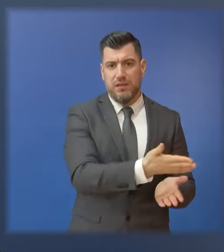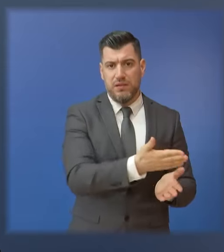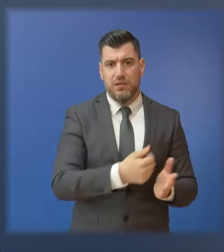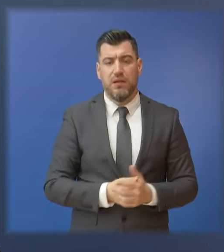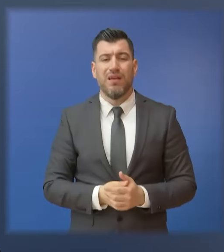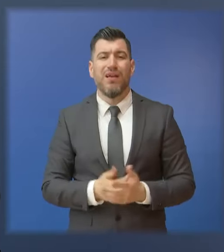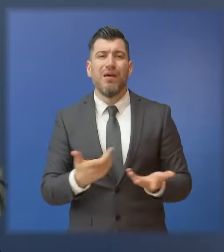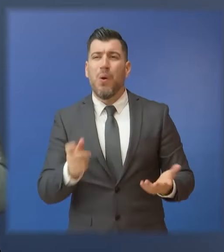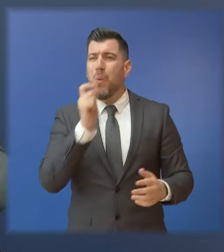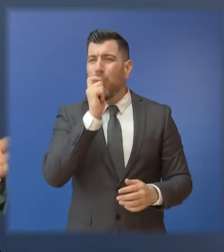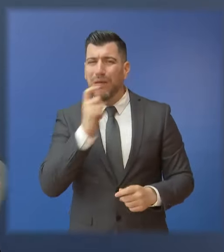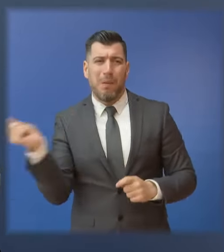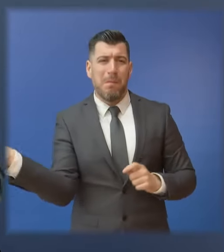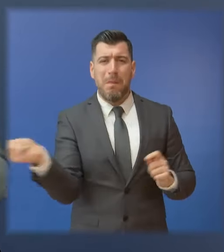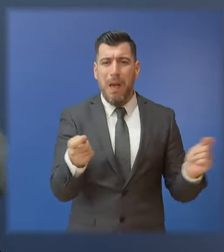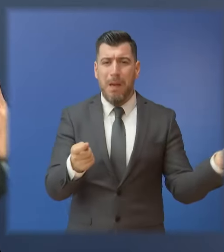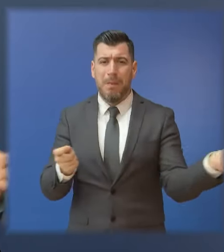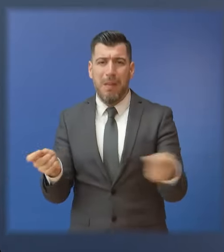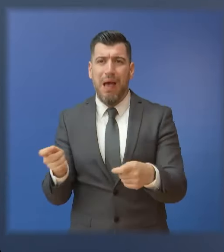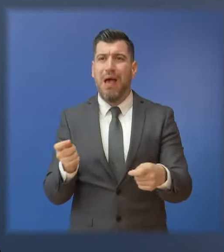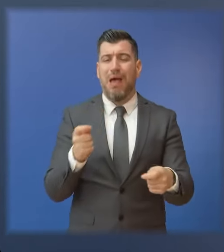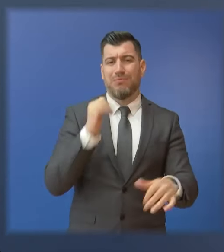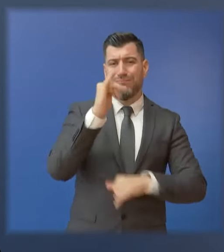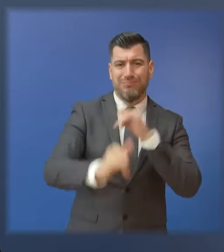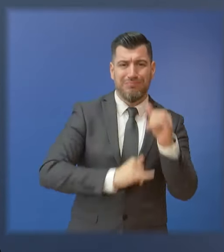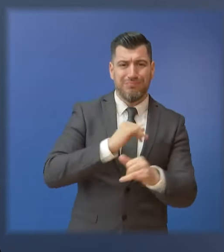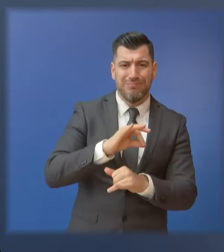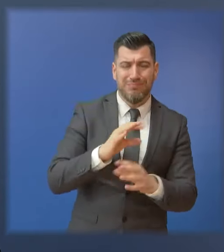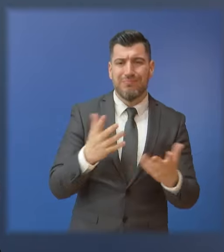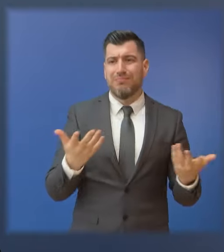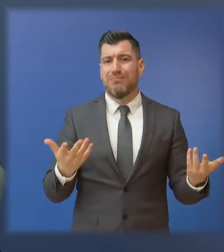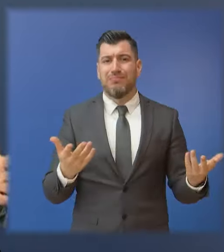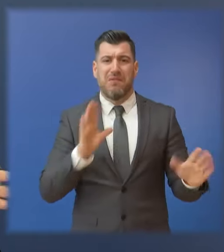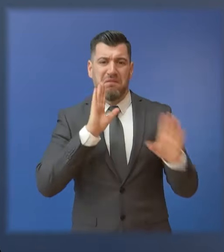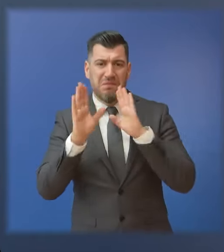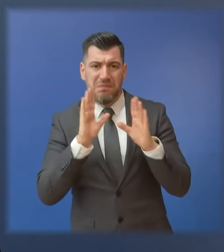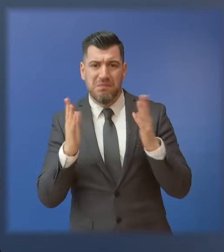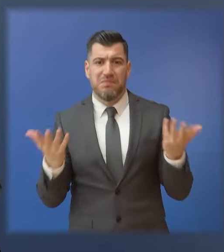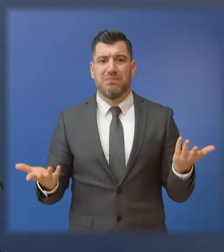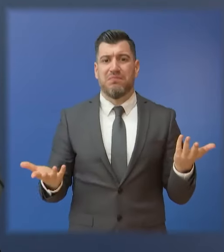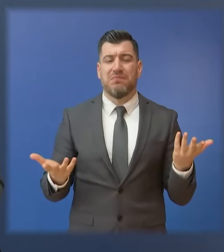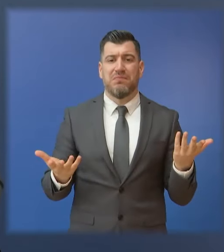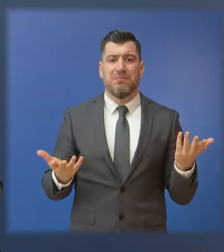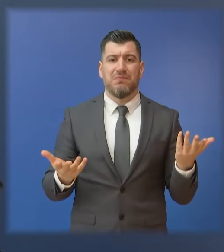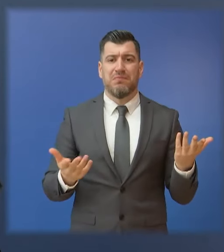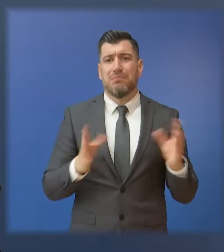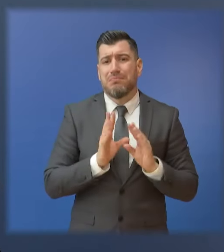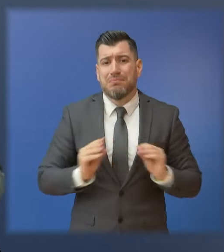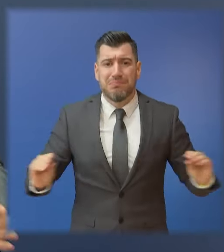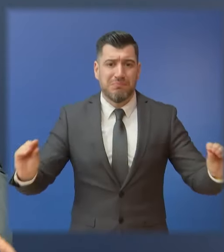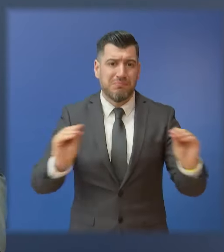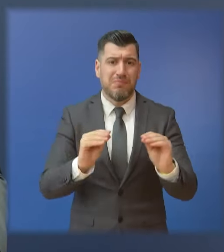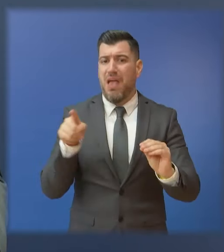δικτύωσης με εκτόξευση διαφόρων τέλος πάντων αιτιάσεων δεν έχει κανένα